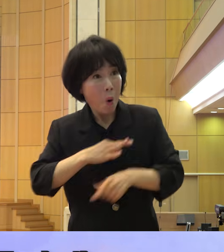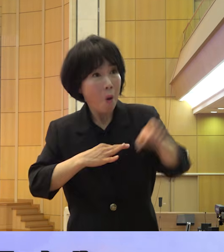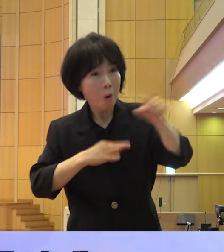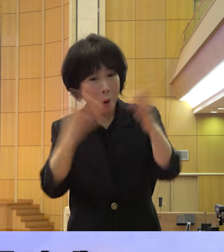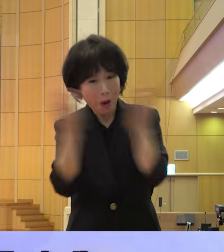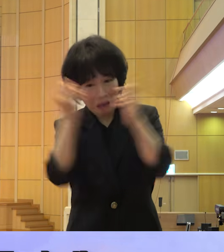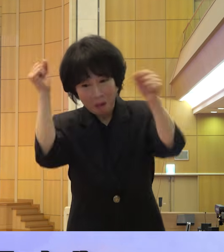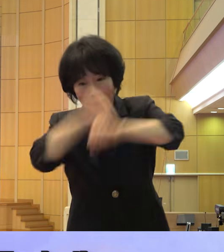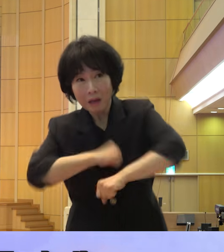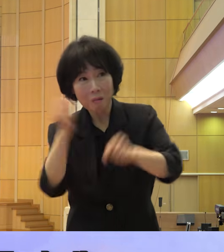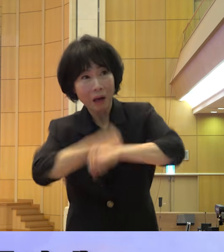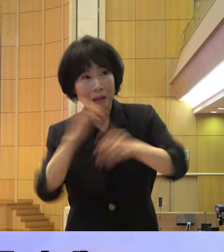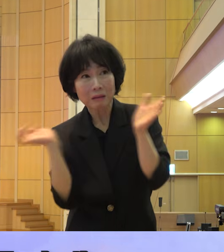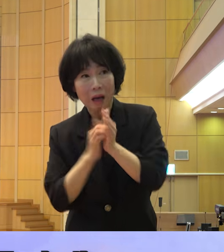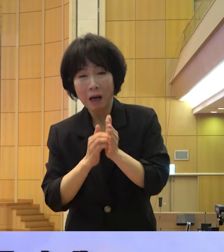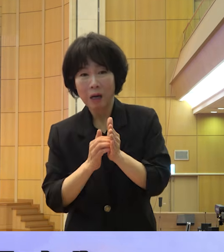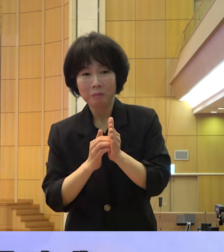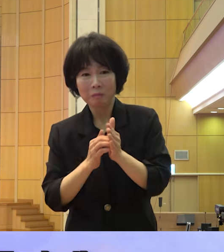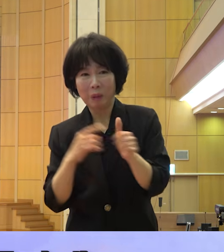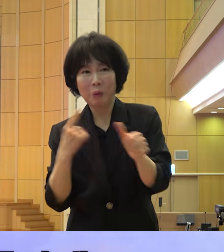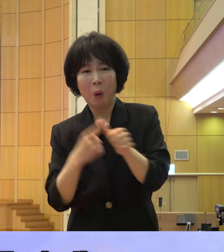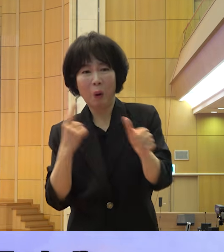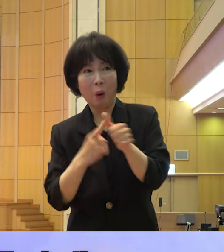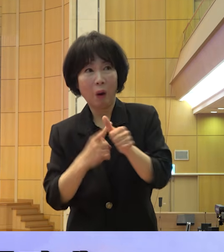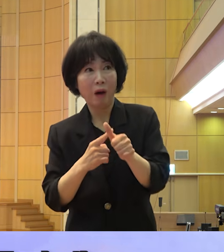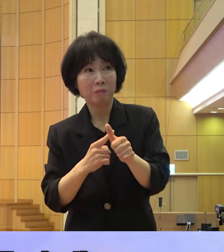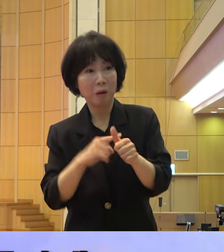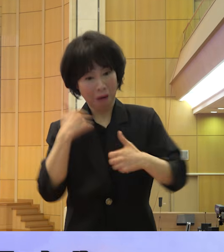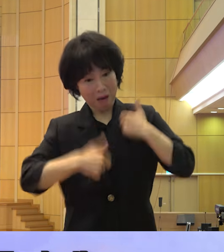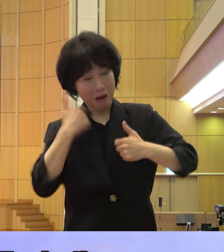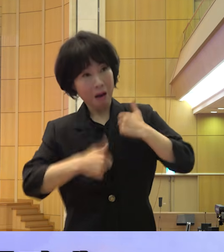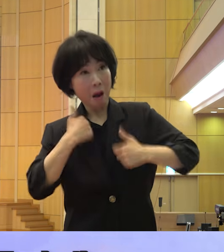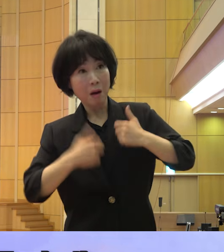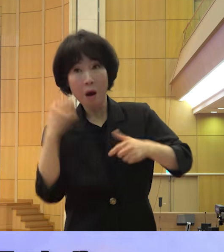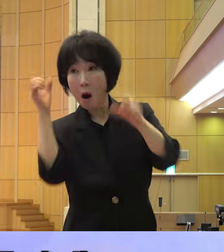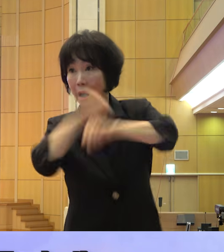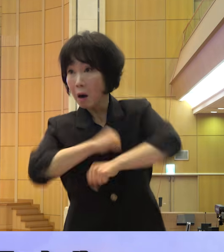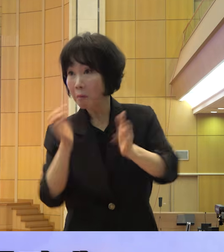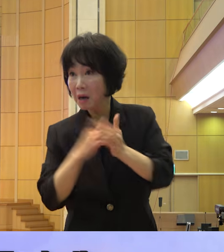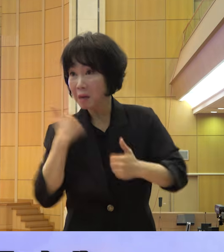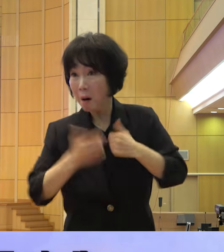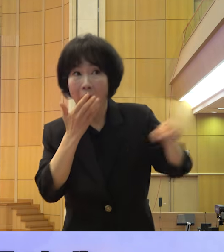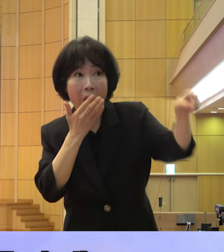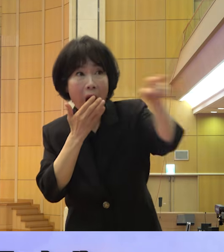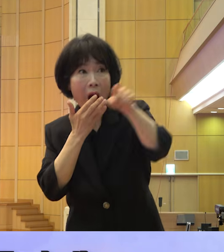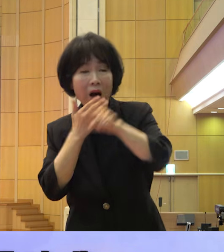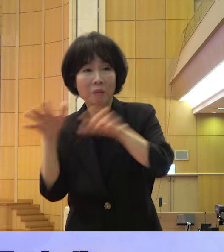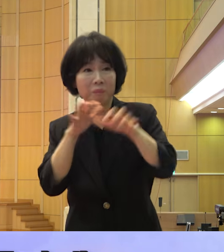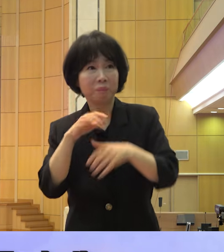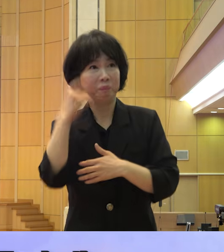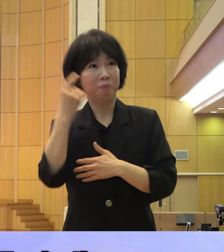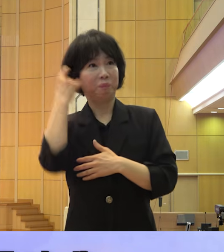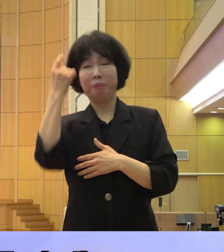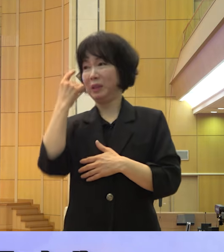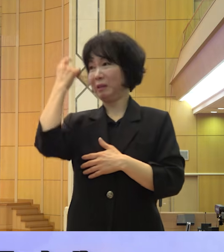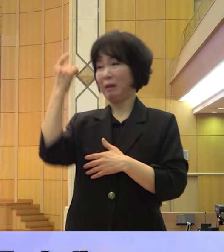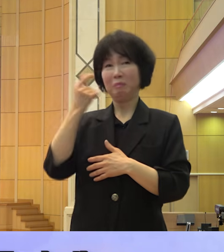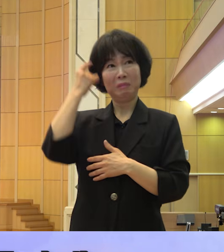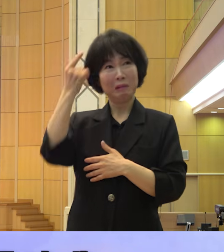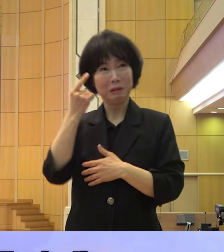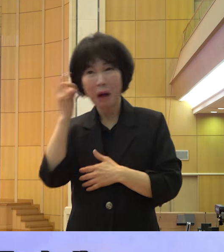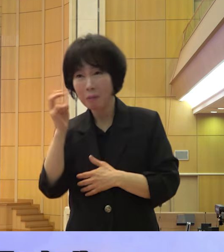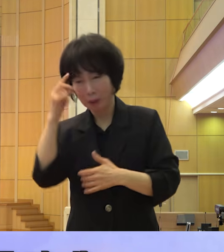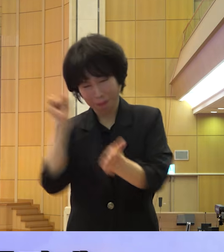후에 정금같이 되게 한다고 하니까 사람들이 볼 때는 야 미쳤다. 너무 저렇게 고통받고 또 저러다 보니까 완전히 정신이 돌았다